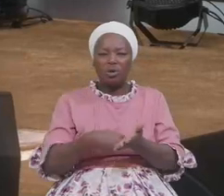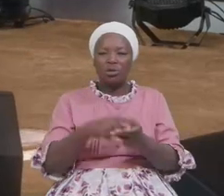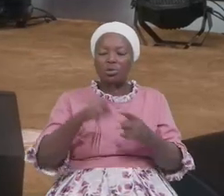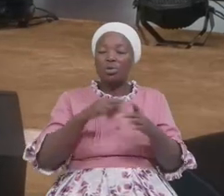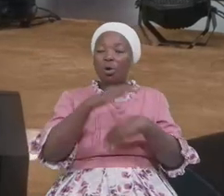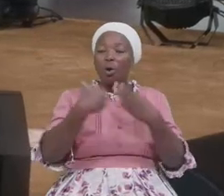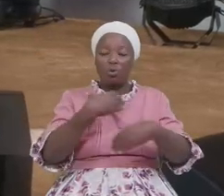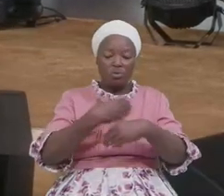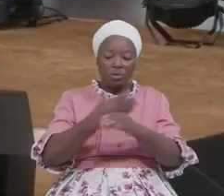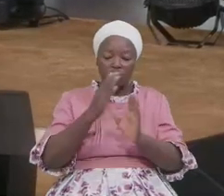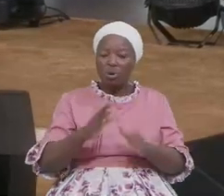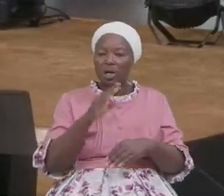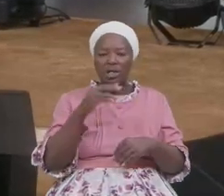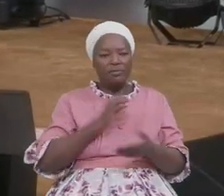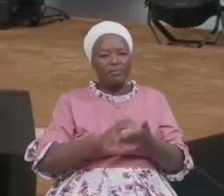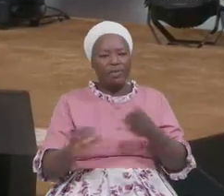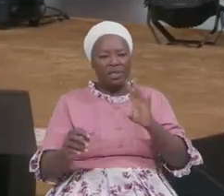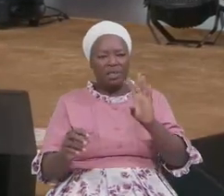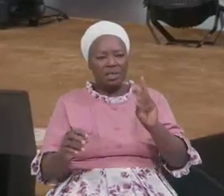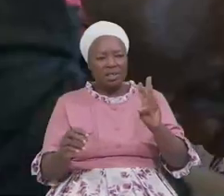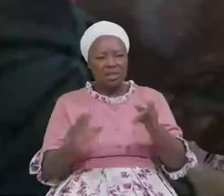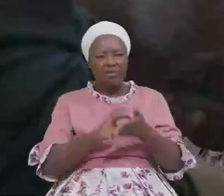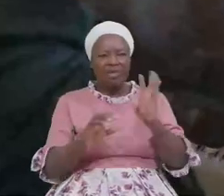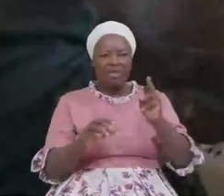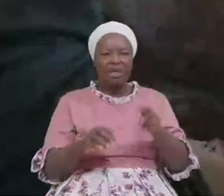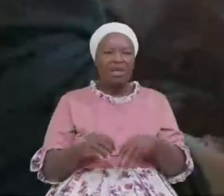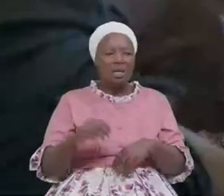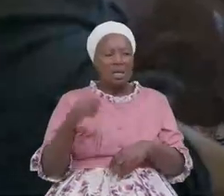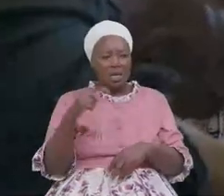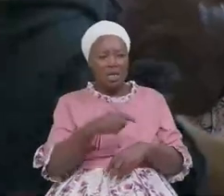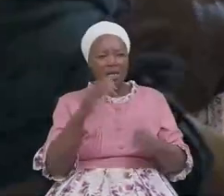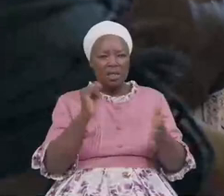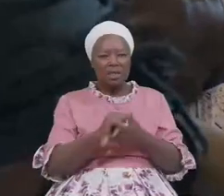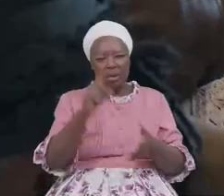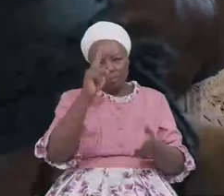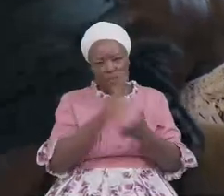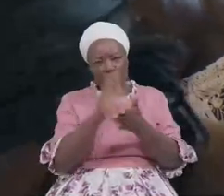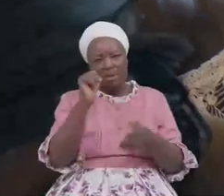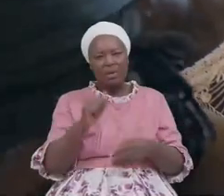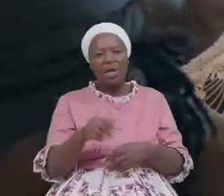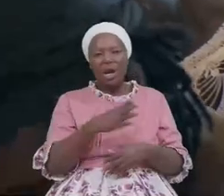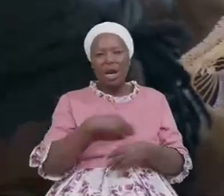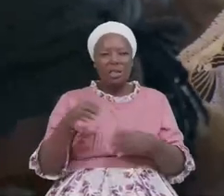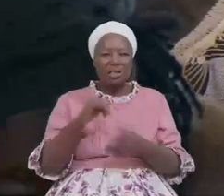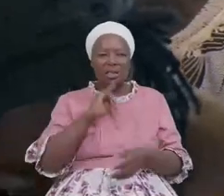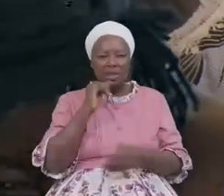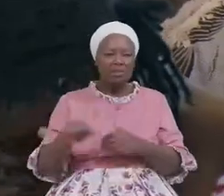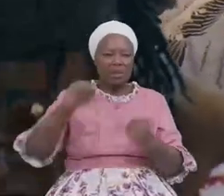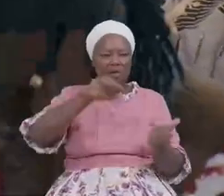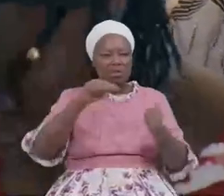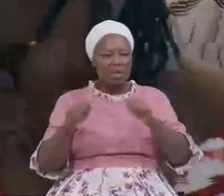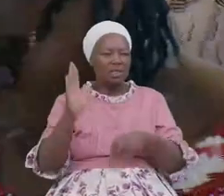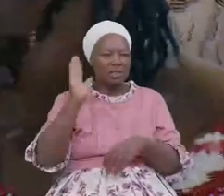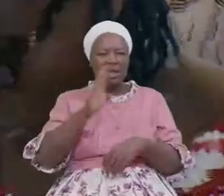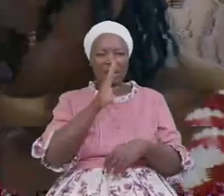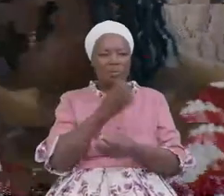création. Verset 16, celui qui croira et qui sera baptisé sera sauvé, mais celui qui ne